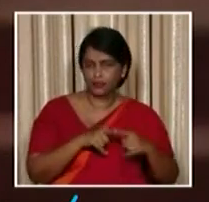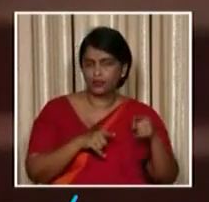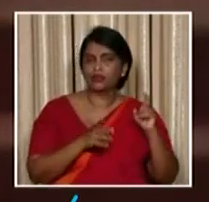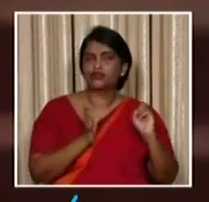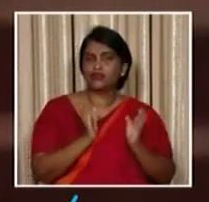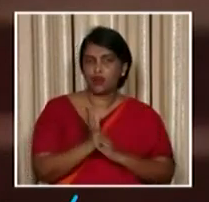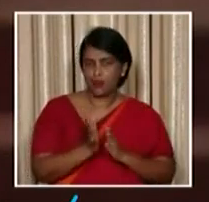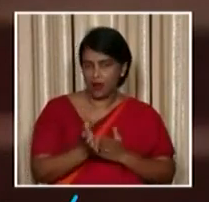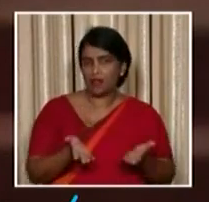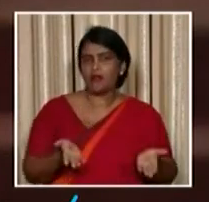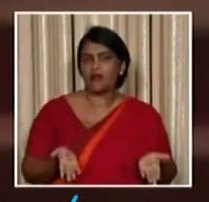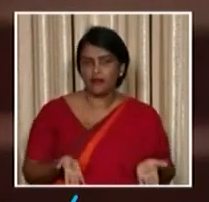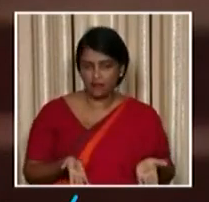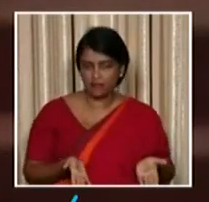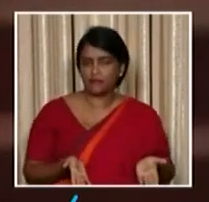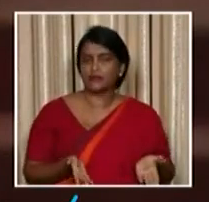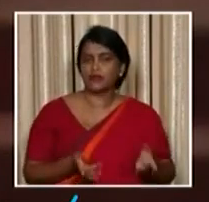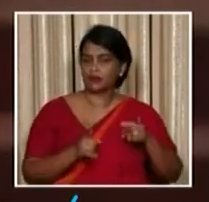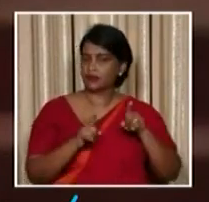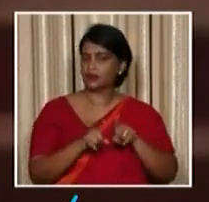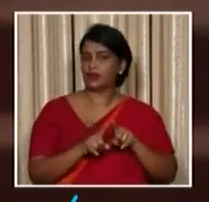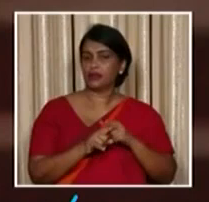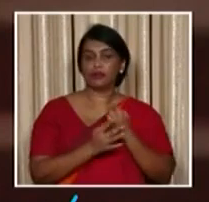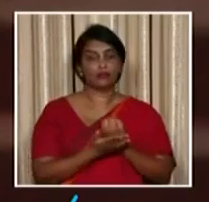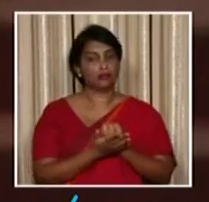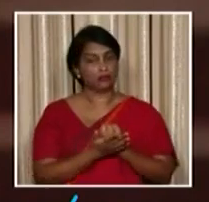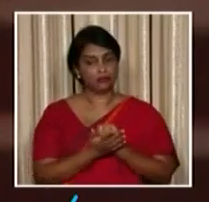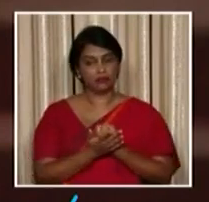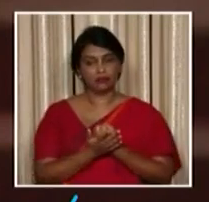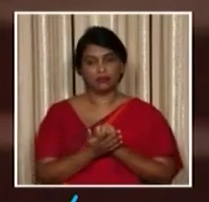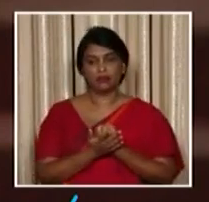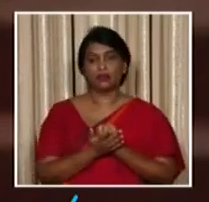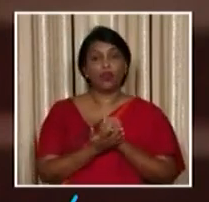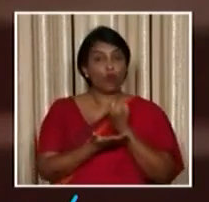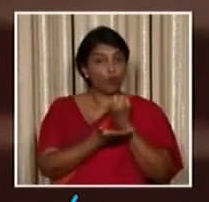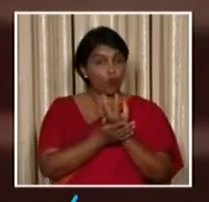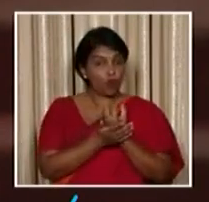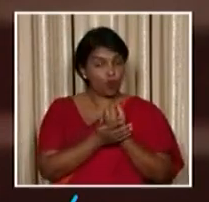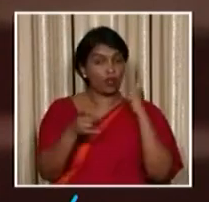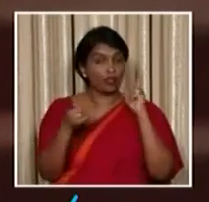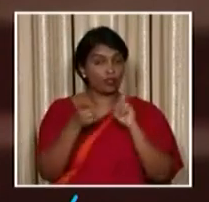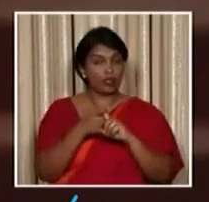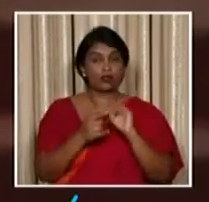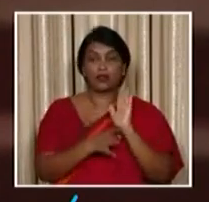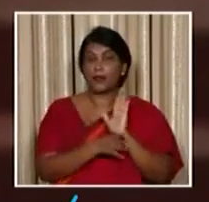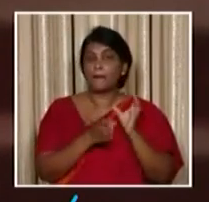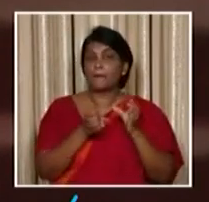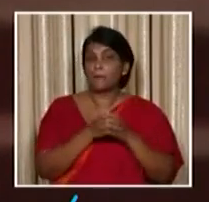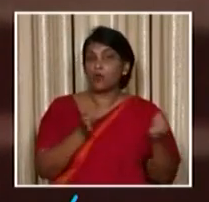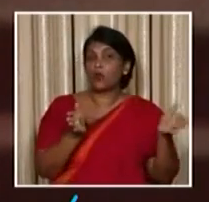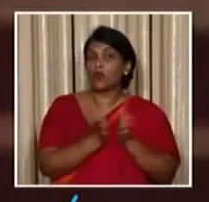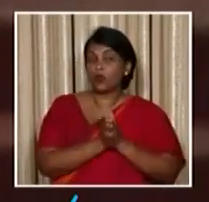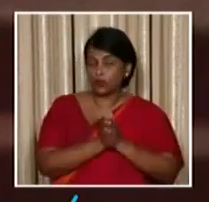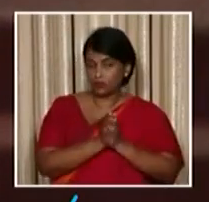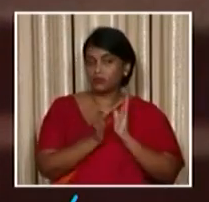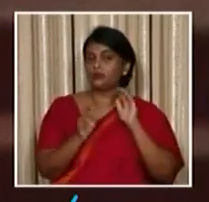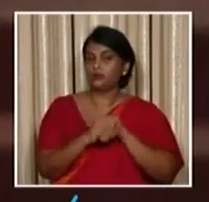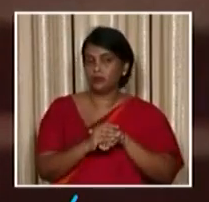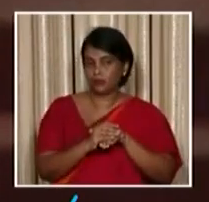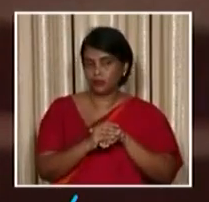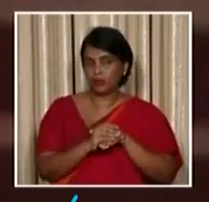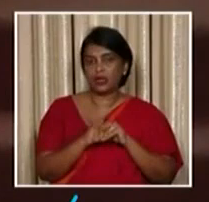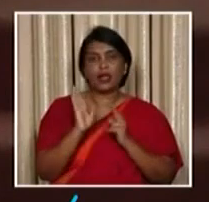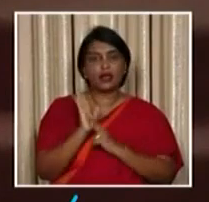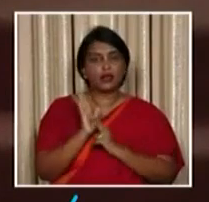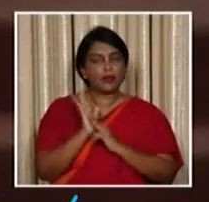සභාවේ ඉන්නවා. හැබැයි පොහොට්ටු එමන්සන් ලකුණෙන් තරග කරපු ශ්‍රී ලංකා නිදහස් පක්ෂේ නියෝජනය කරන